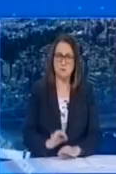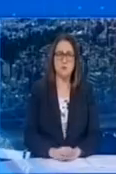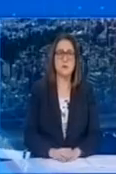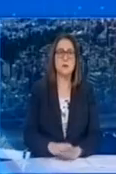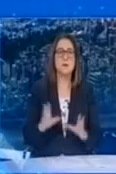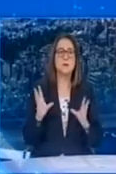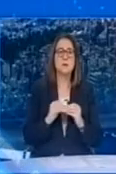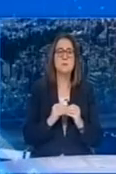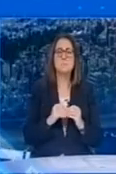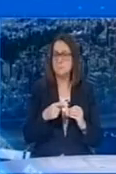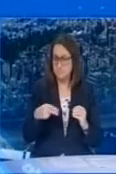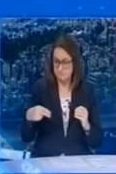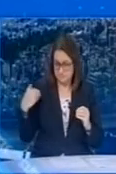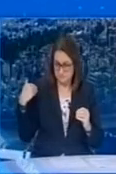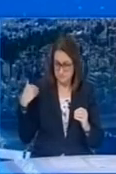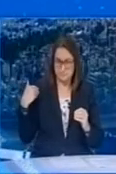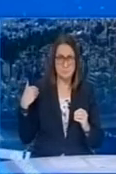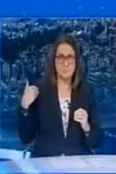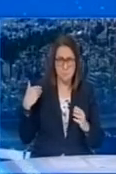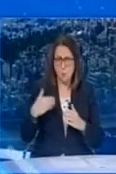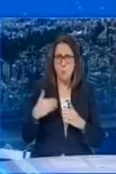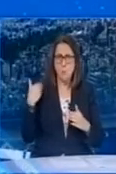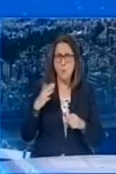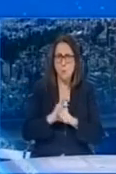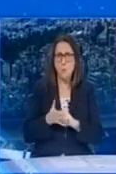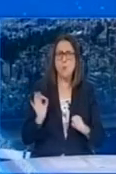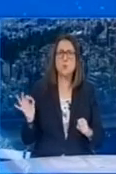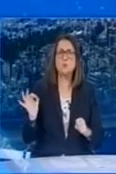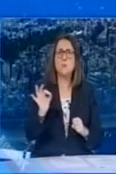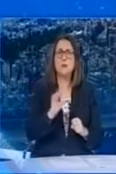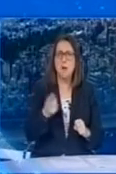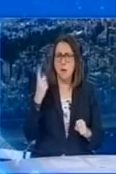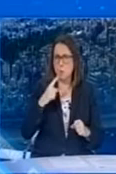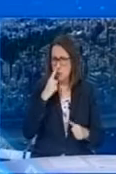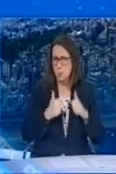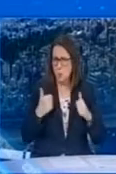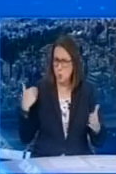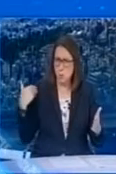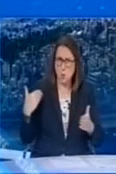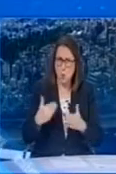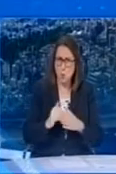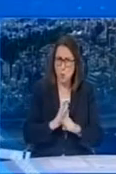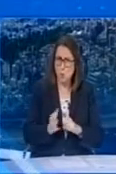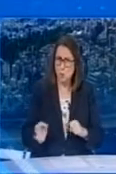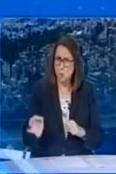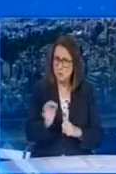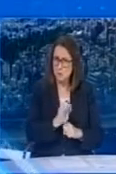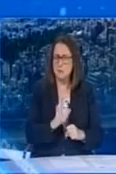για το αντίστοιχο διάστημα, παρόλο που τα κρούσματα έχουν να κάνουν και με τα διενεργούμενα